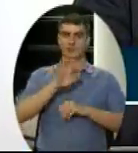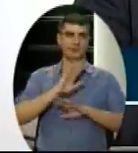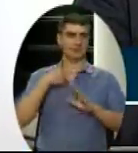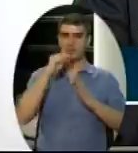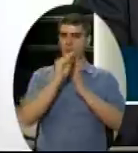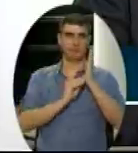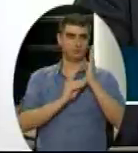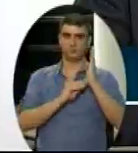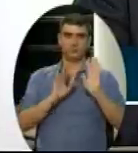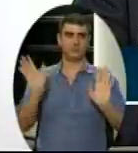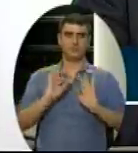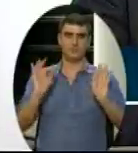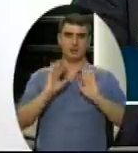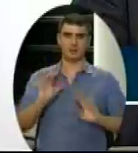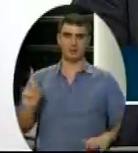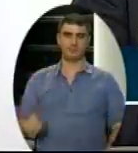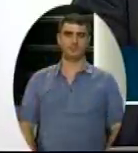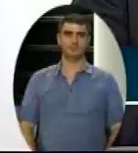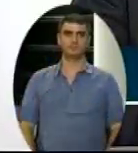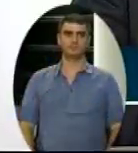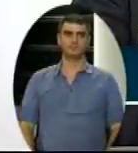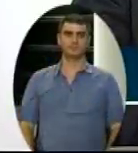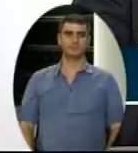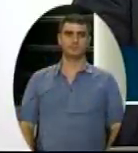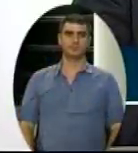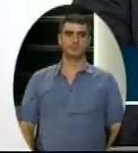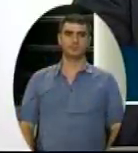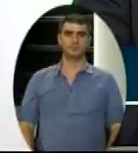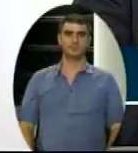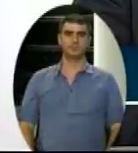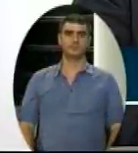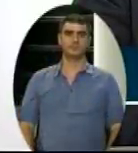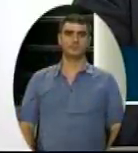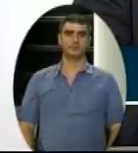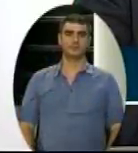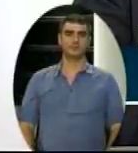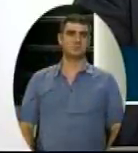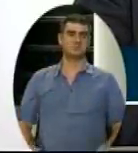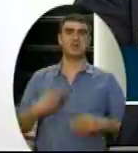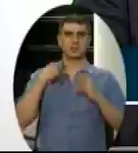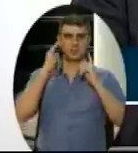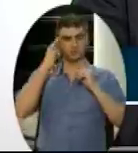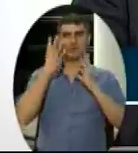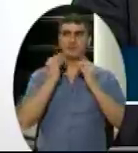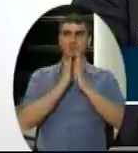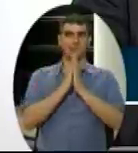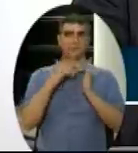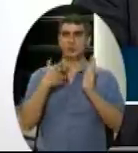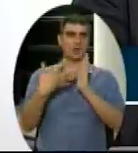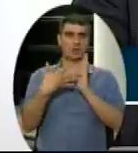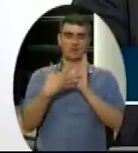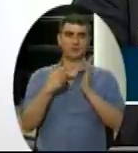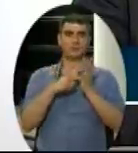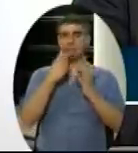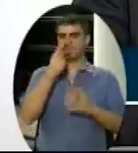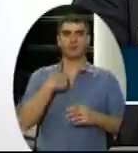ברשימה, נכון. בכלל. אני מניח שהרבה בקשות, אני לא כל כך עקבתי אחרי, כי בעיניי